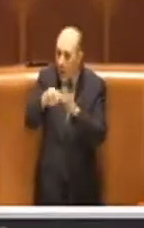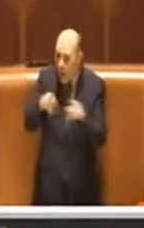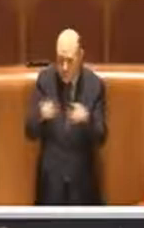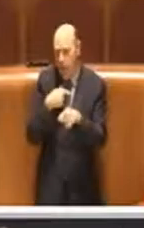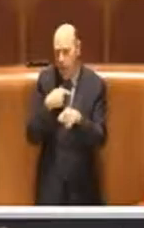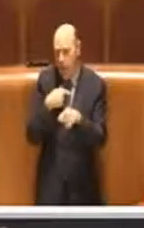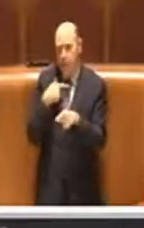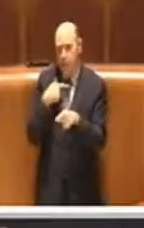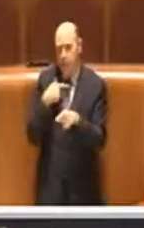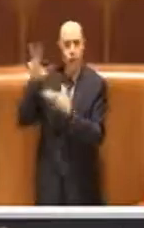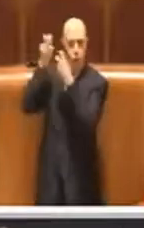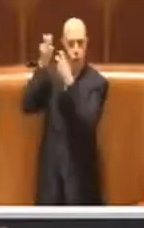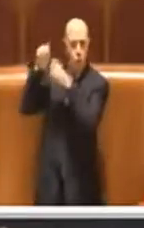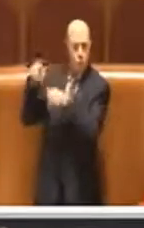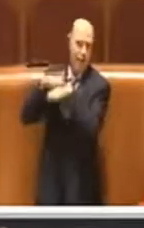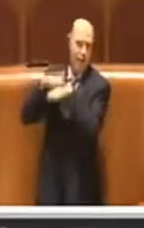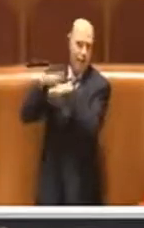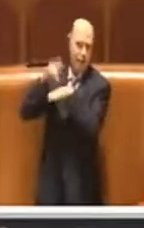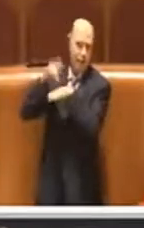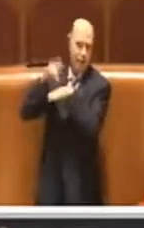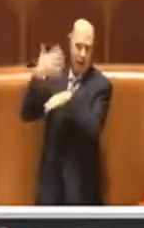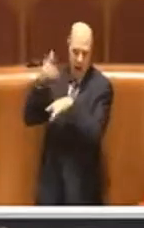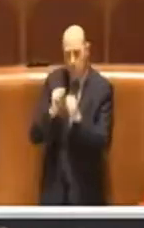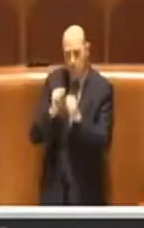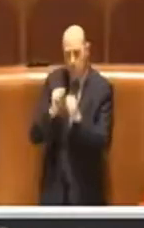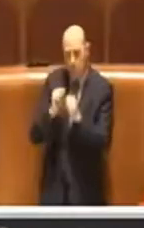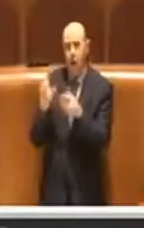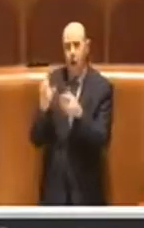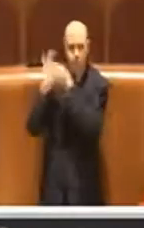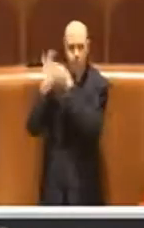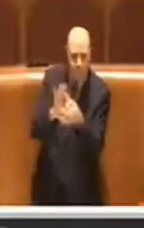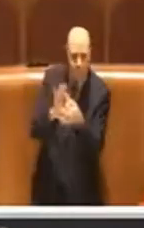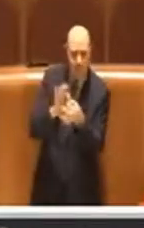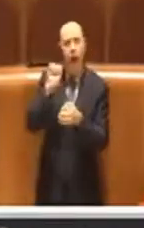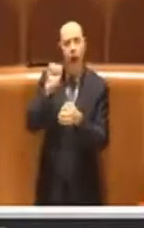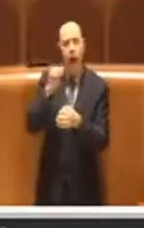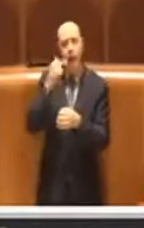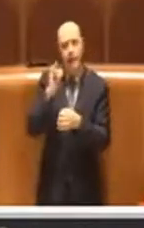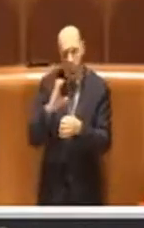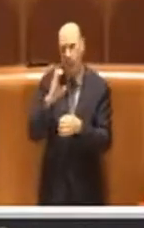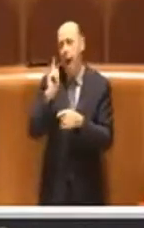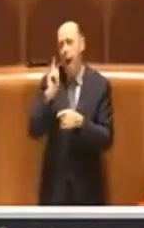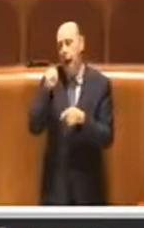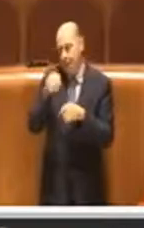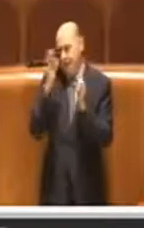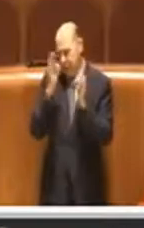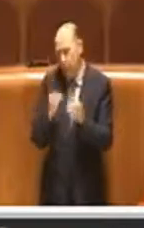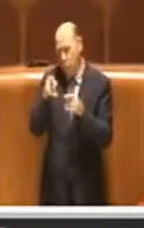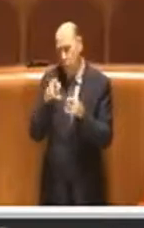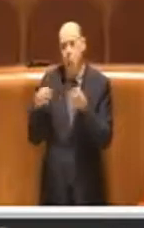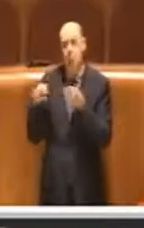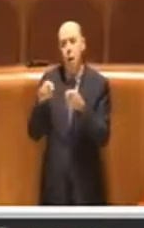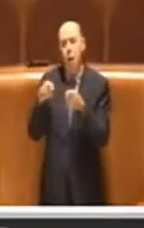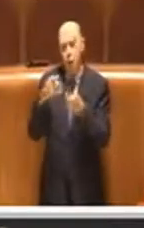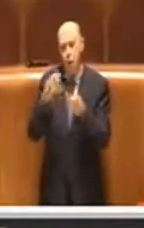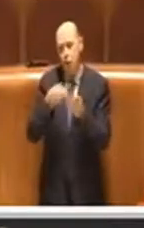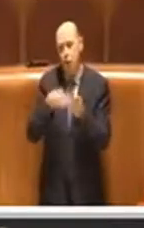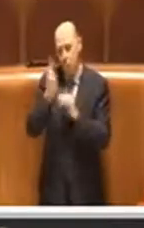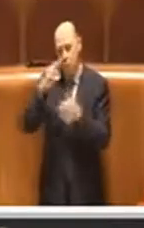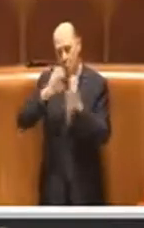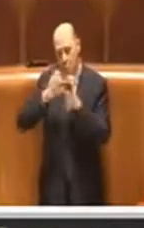fare altrettanto in ATAC nei prossimi mesi. Chiaro appunto che questo percorso sarà un pochino più complicato, quindi non